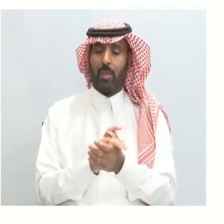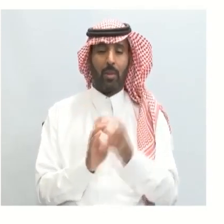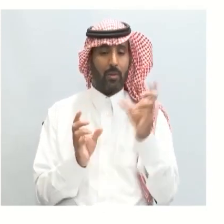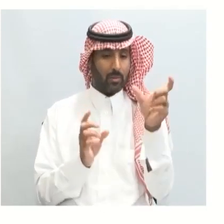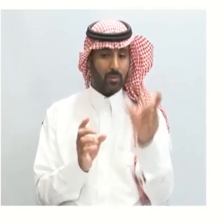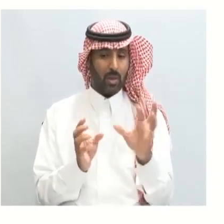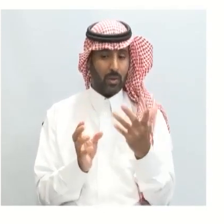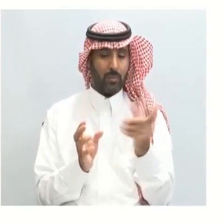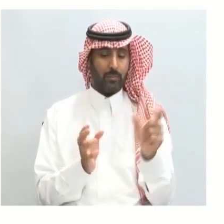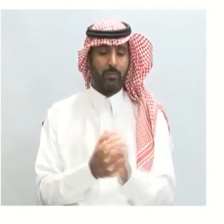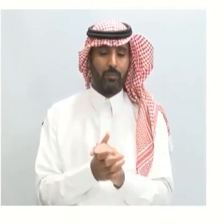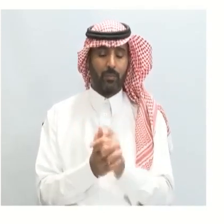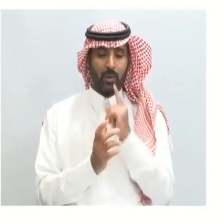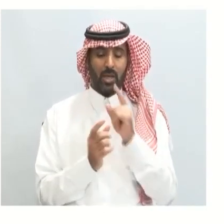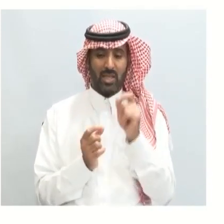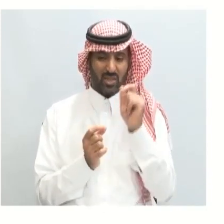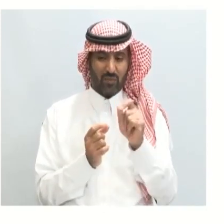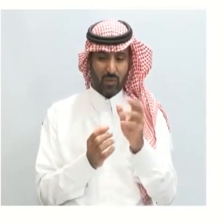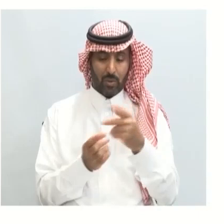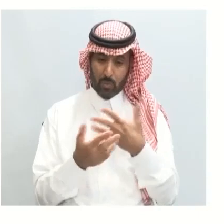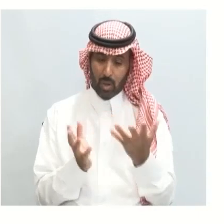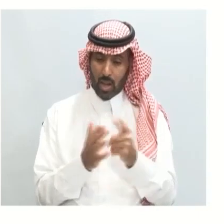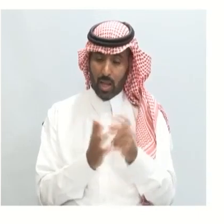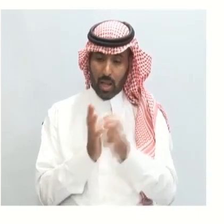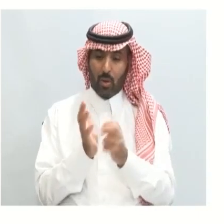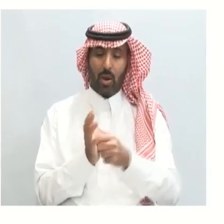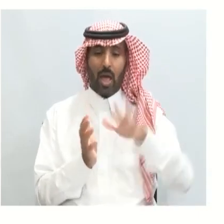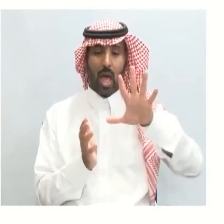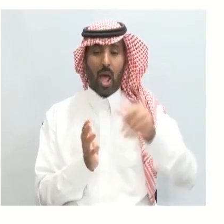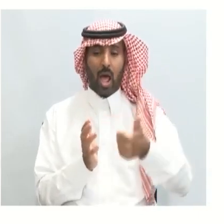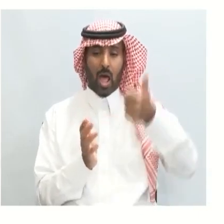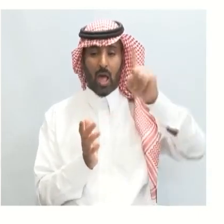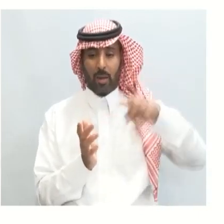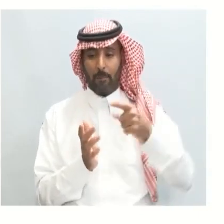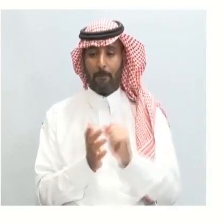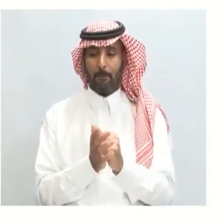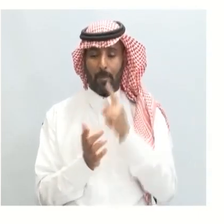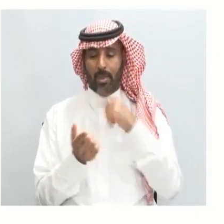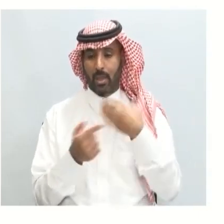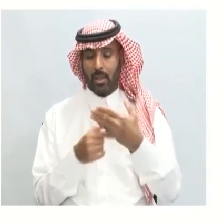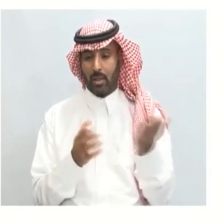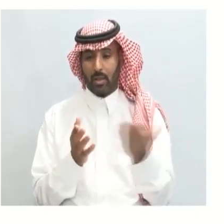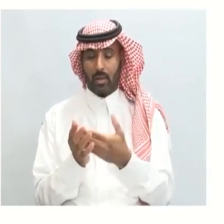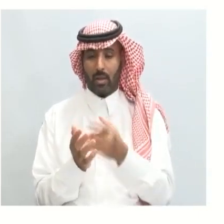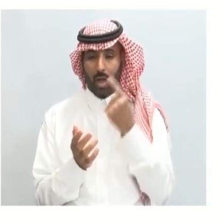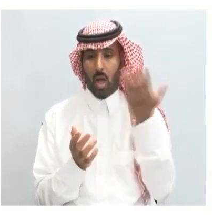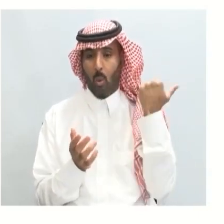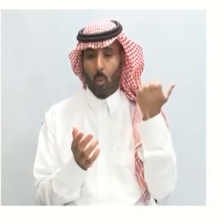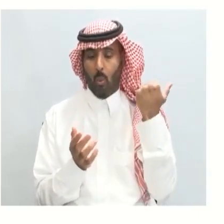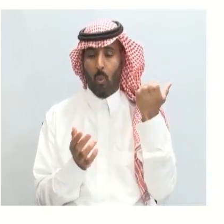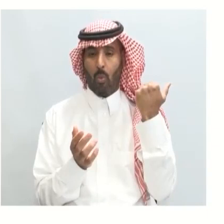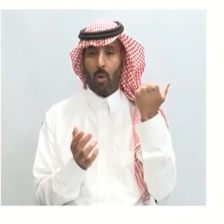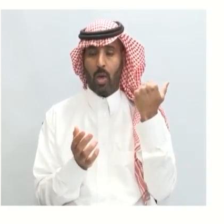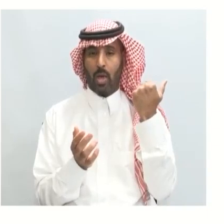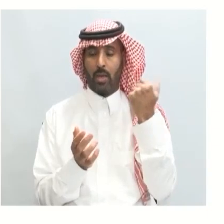مفرداتنا الجديده لهذا اليوم سيكون الصفر المطلق وقانون شار نعود الى هذه